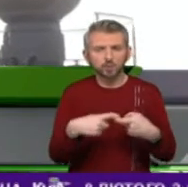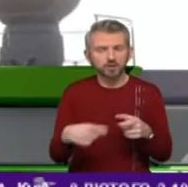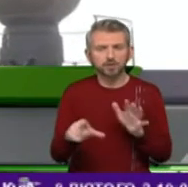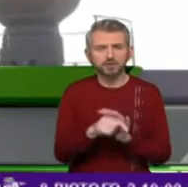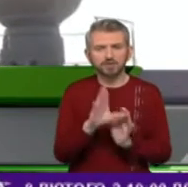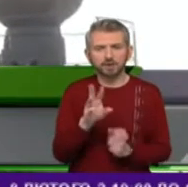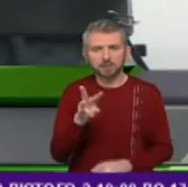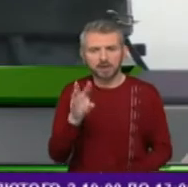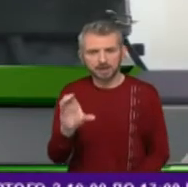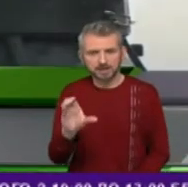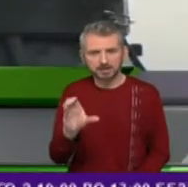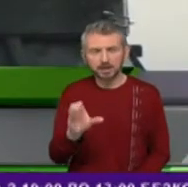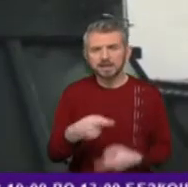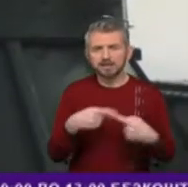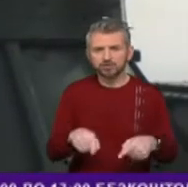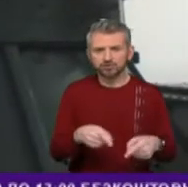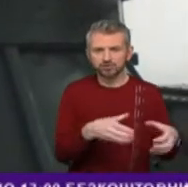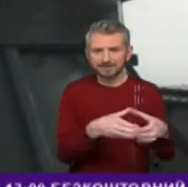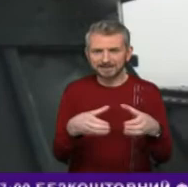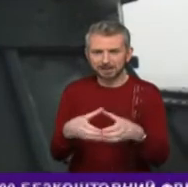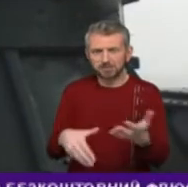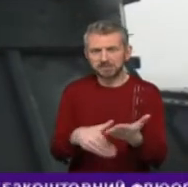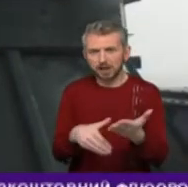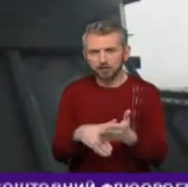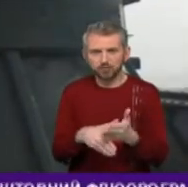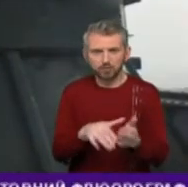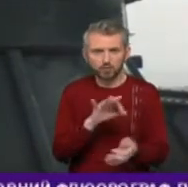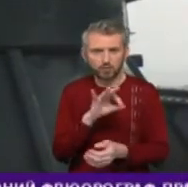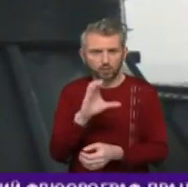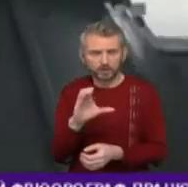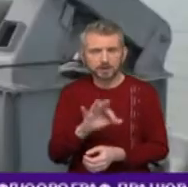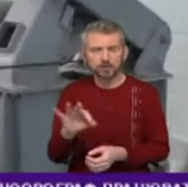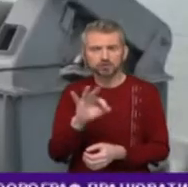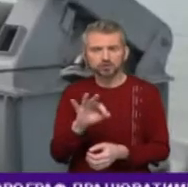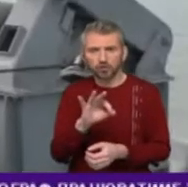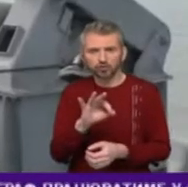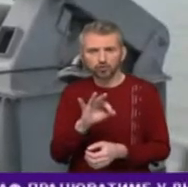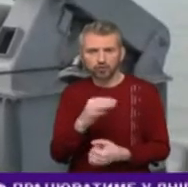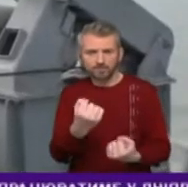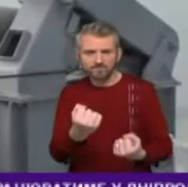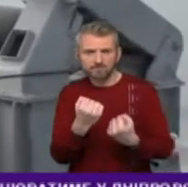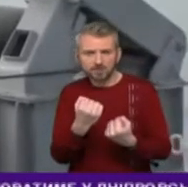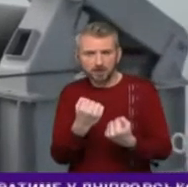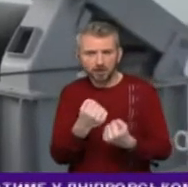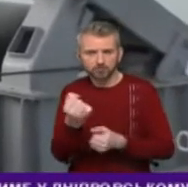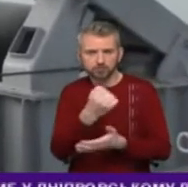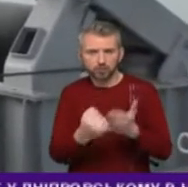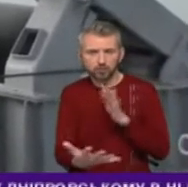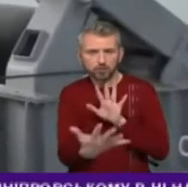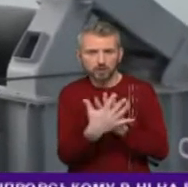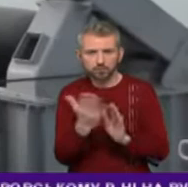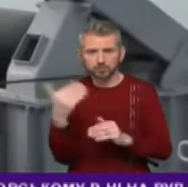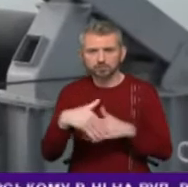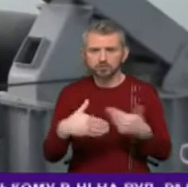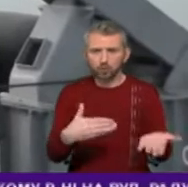військово-морськими силами, іншими силами та засобами операції об'єднаних сил. Щодо відбиття збройного нападу з боку моря, взаємодія